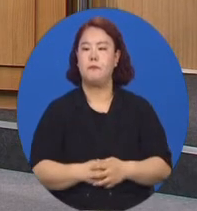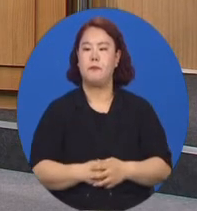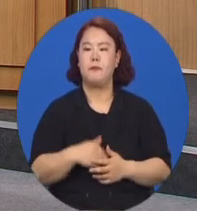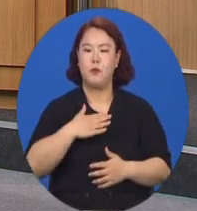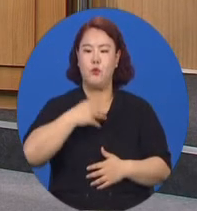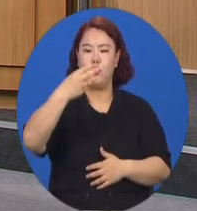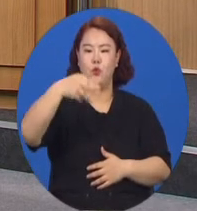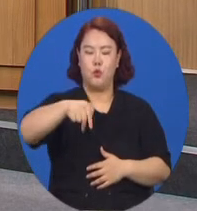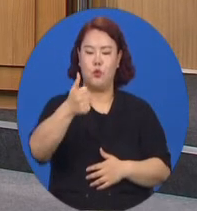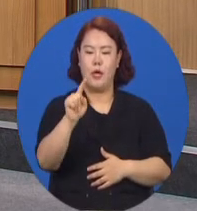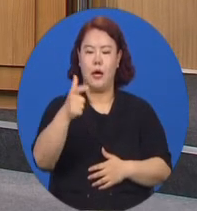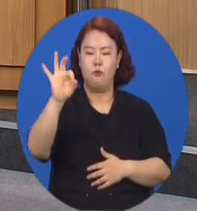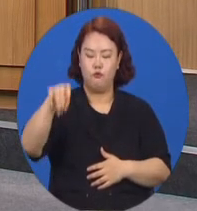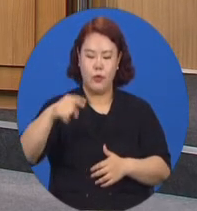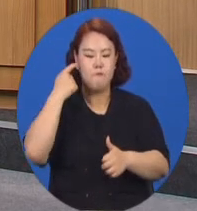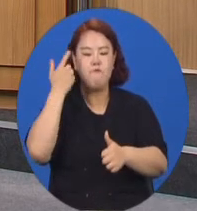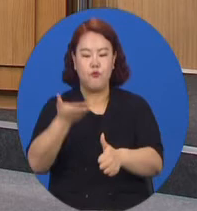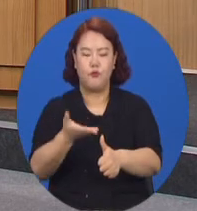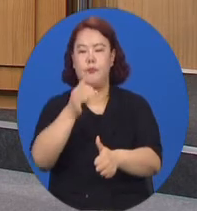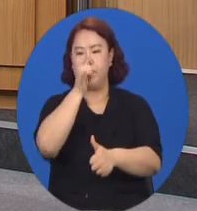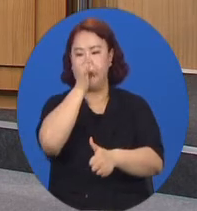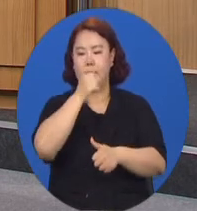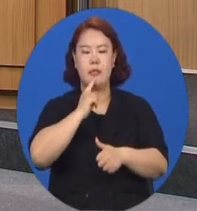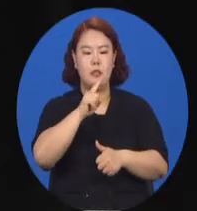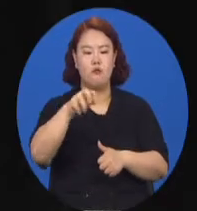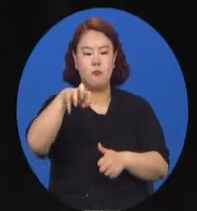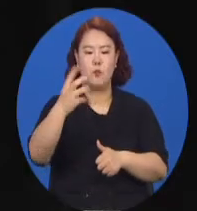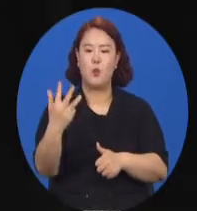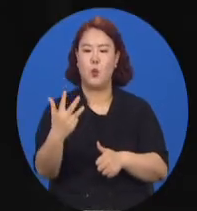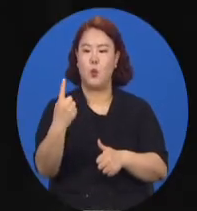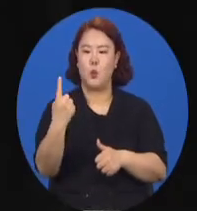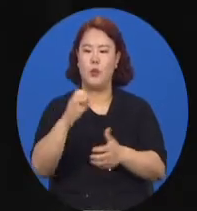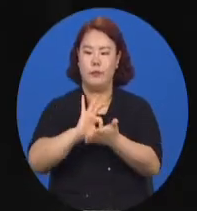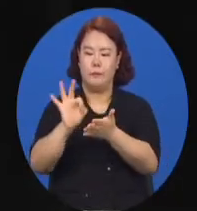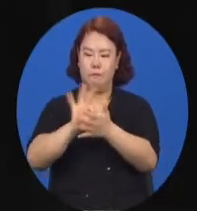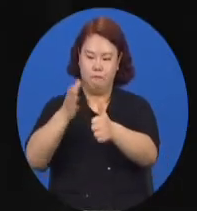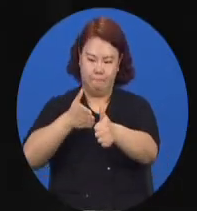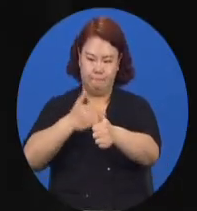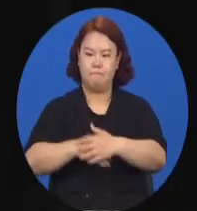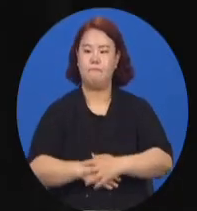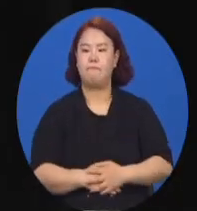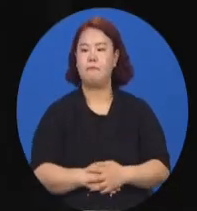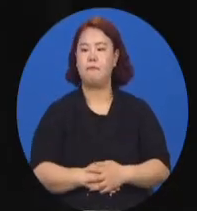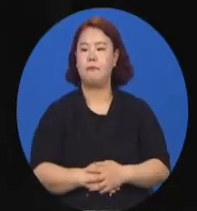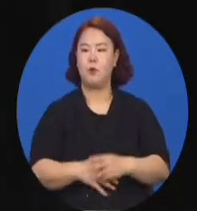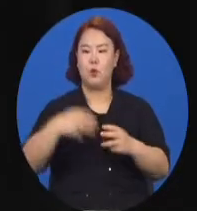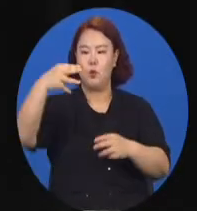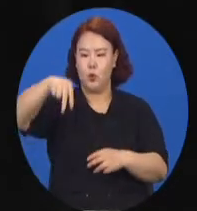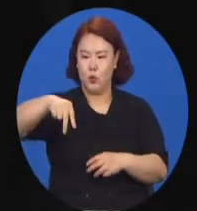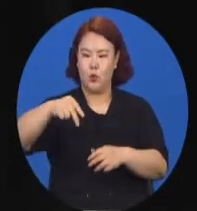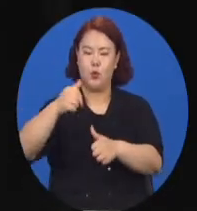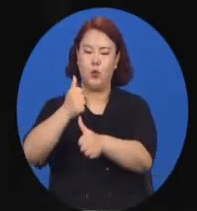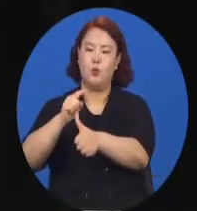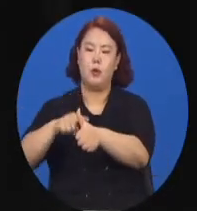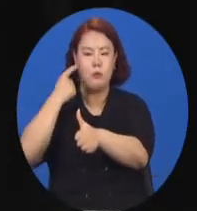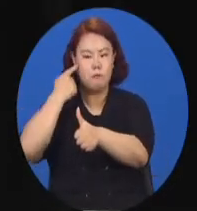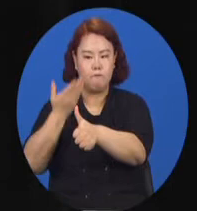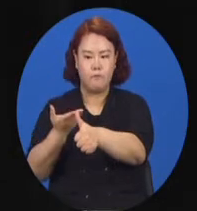유한호 후보님께 질문 드리겠습니다. 네, 1분 30초 사용해 주시죠. 네, 유한호 후보께 질문